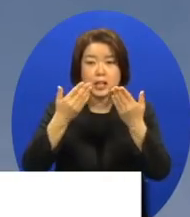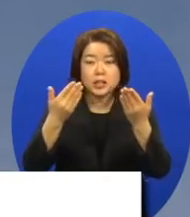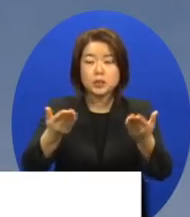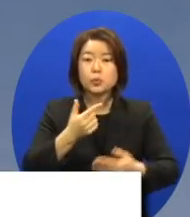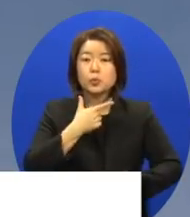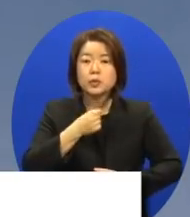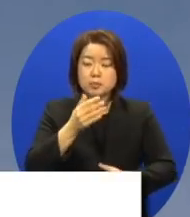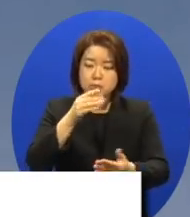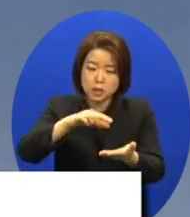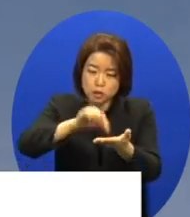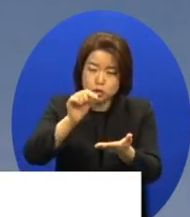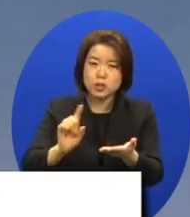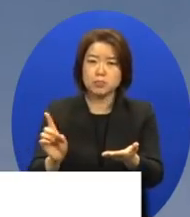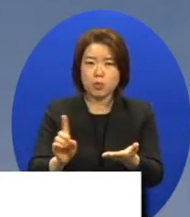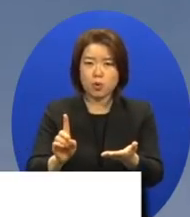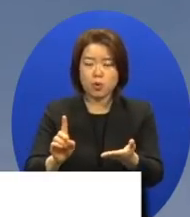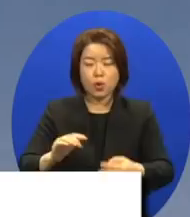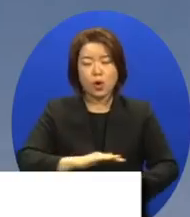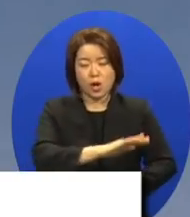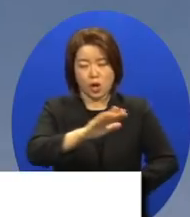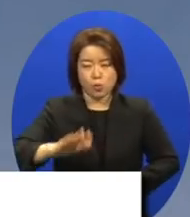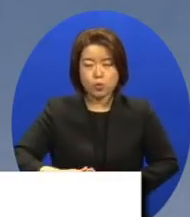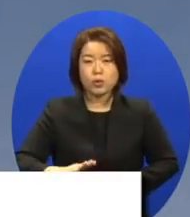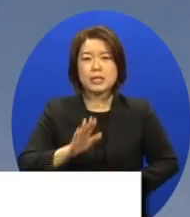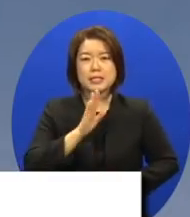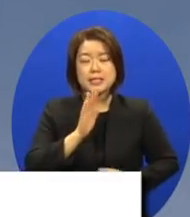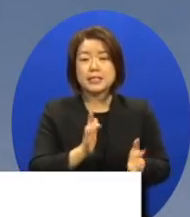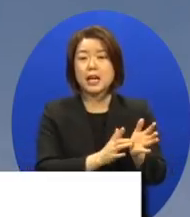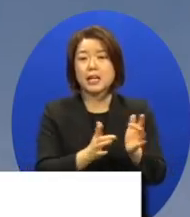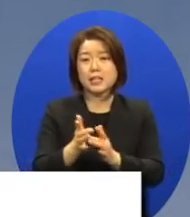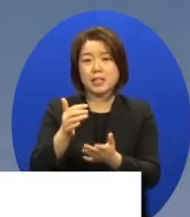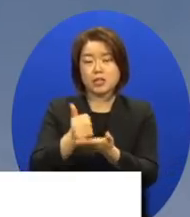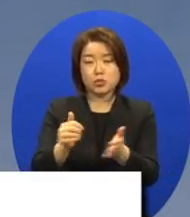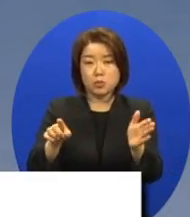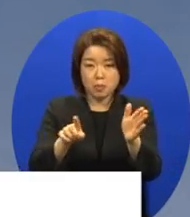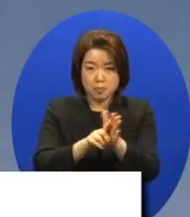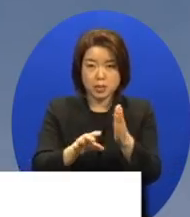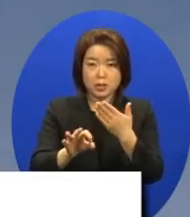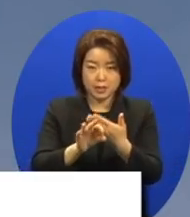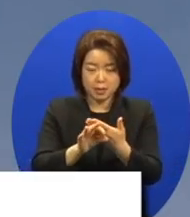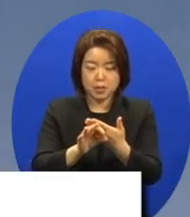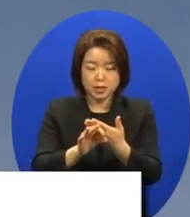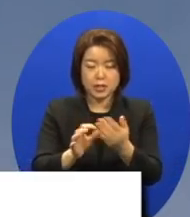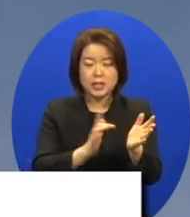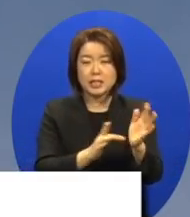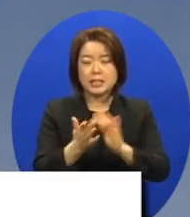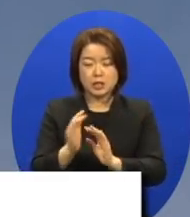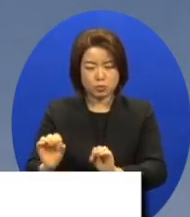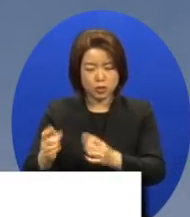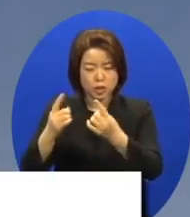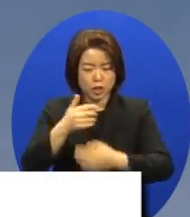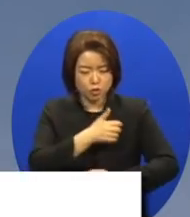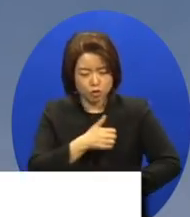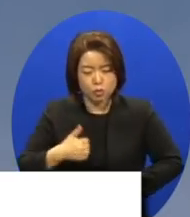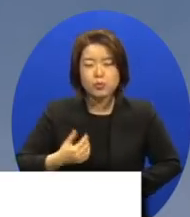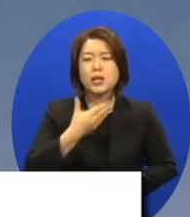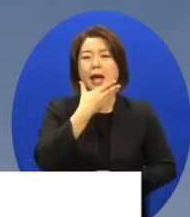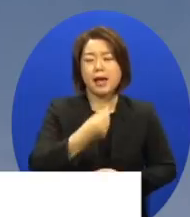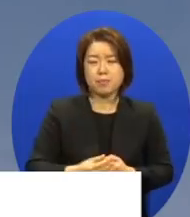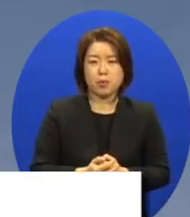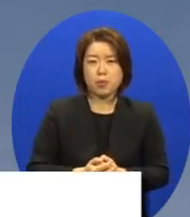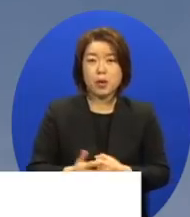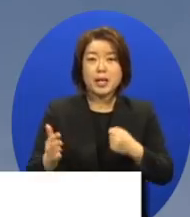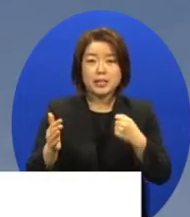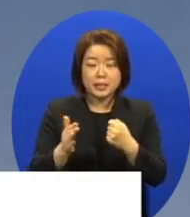우리가 예수님을 진짜 믿었다면 예수님으로 인하여 충분히 행복한 자고 그렇기 때문에 우리는